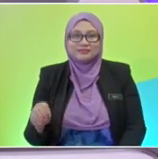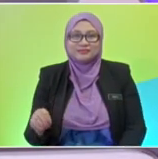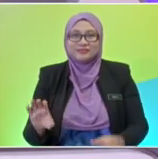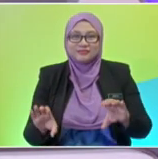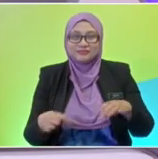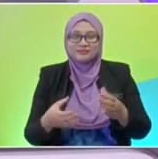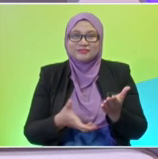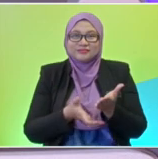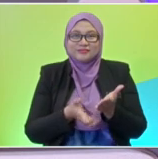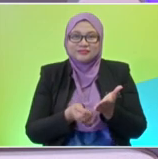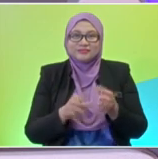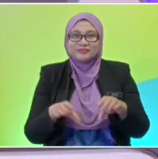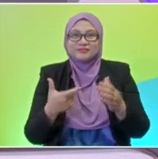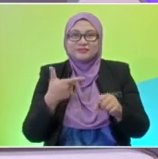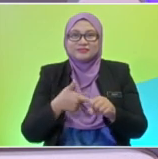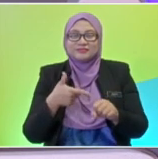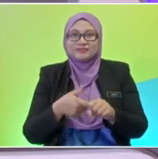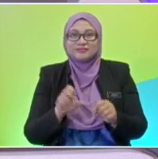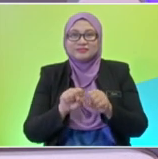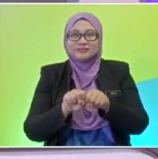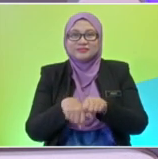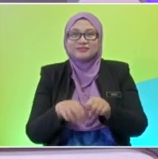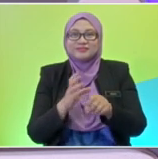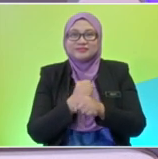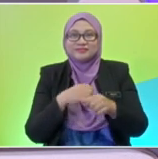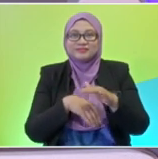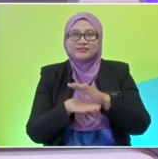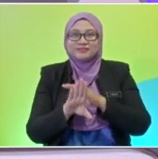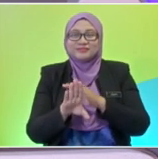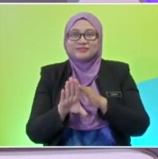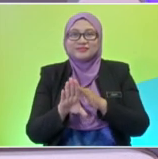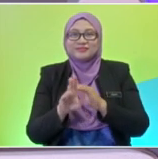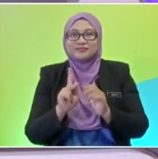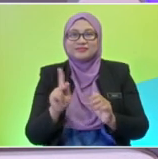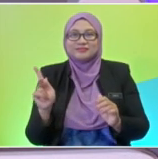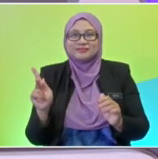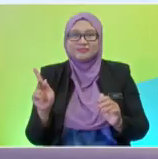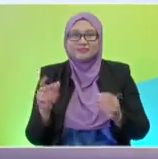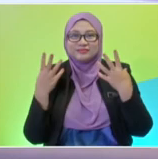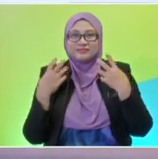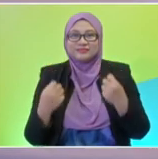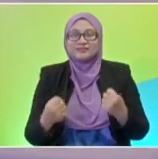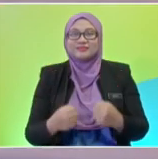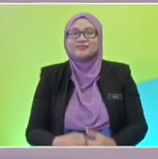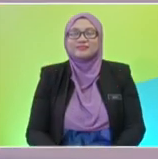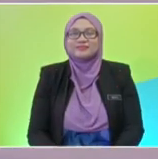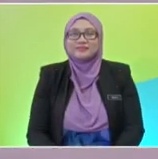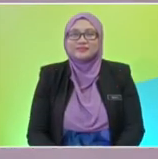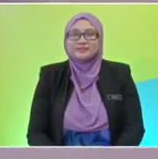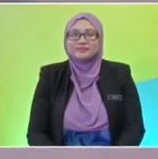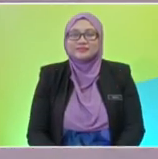Oke buat lubang supaya dapat masukkan ribbon boleh jadi